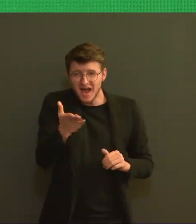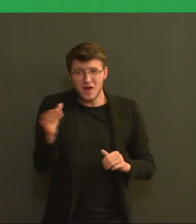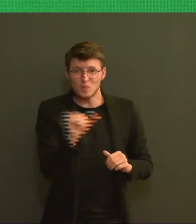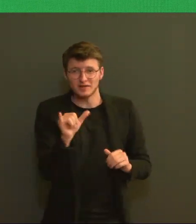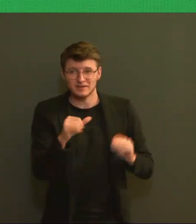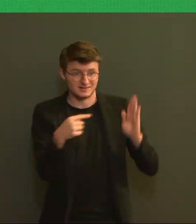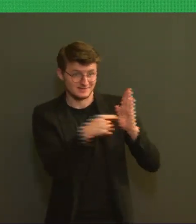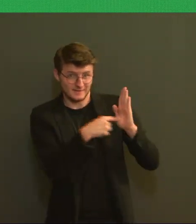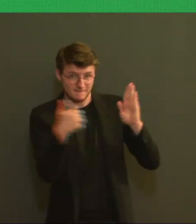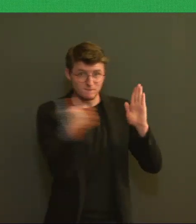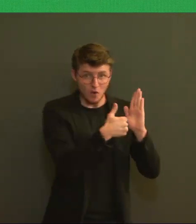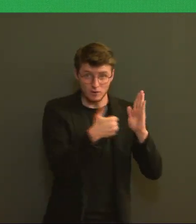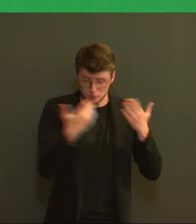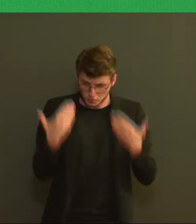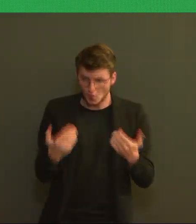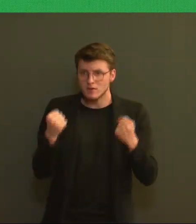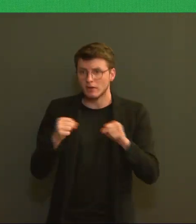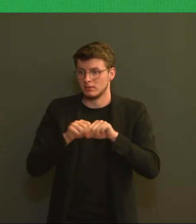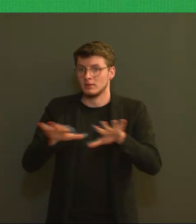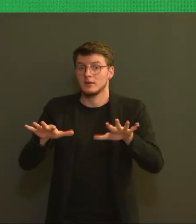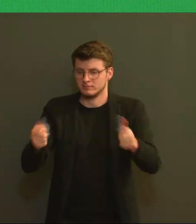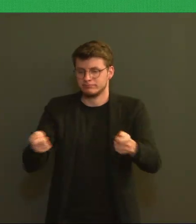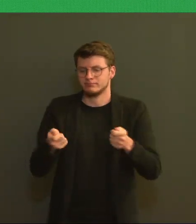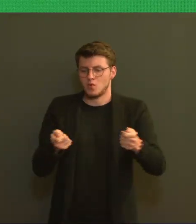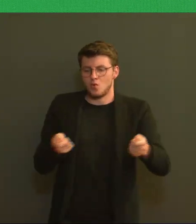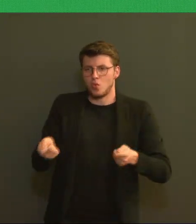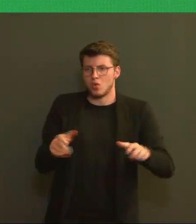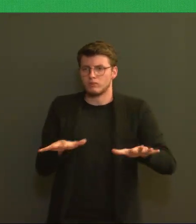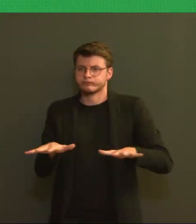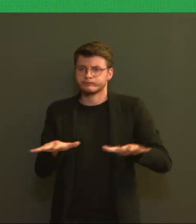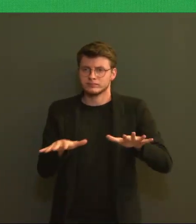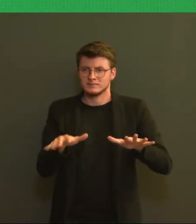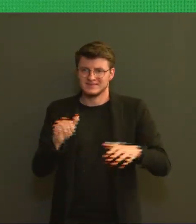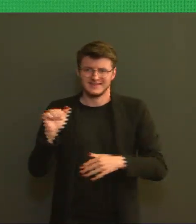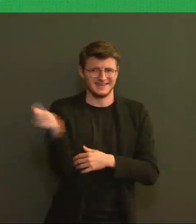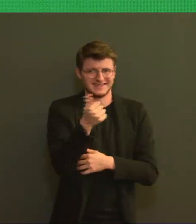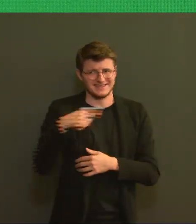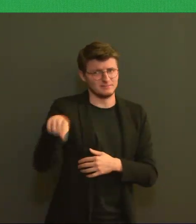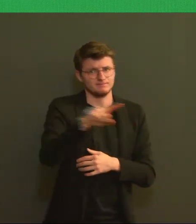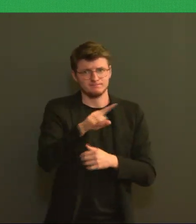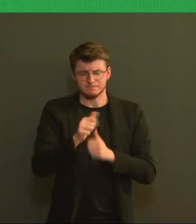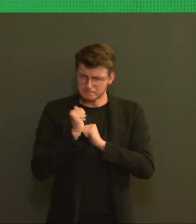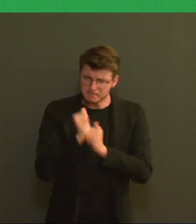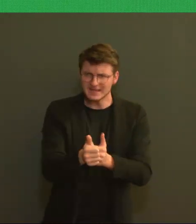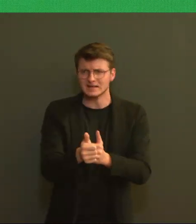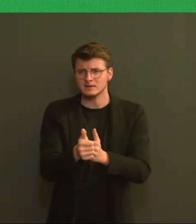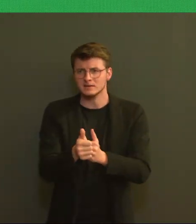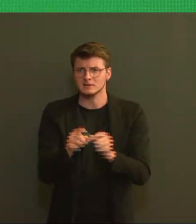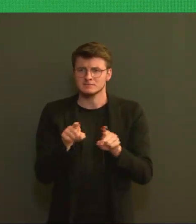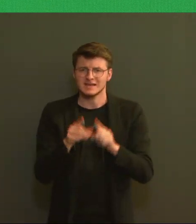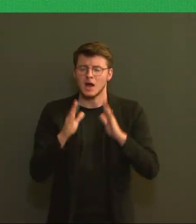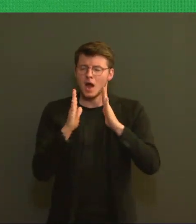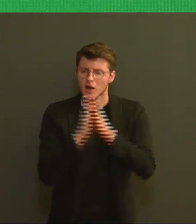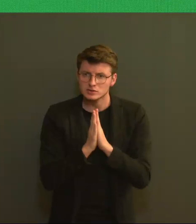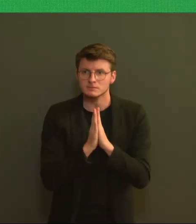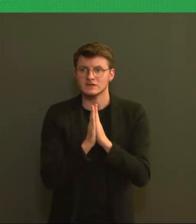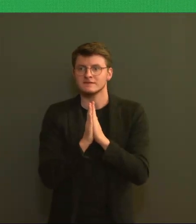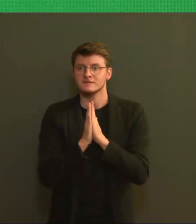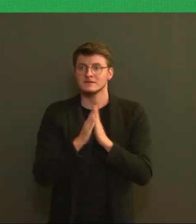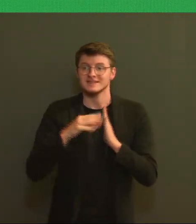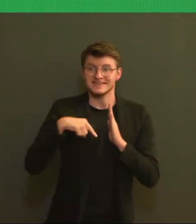onder controle te krijgen. We rekenen op iedereen van jullie. Dus alsjeblieft, doe deze week, doe de